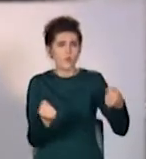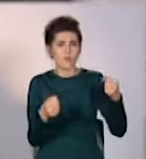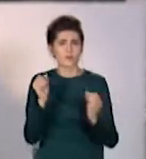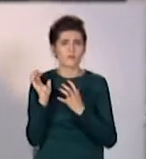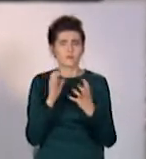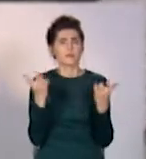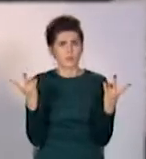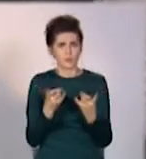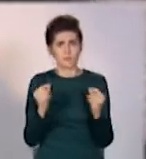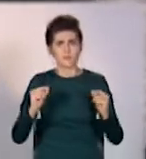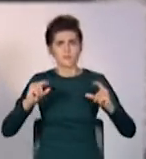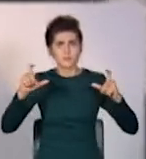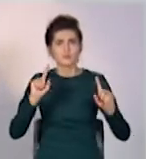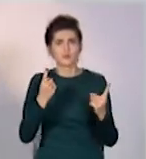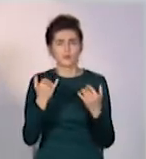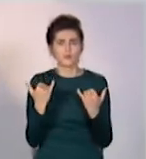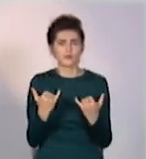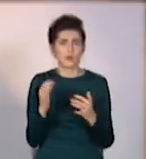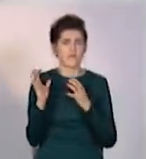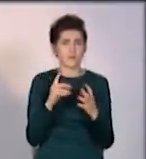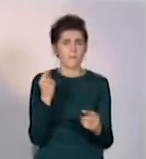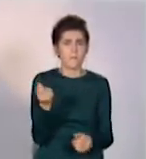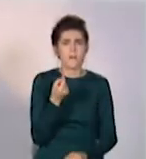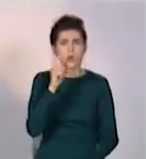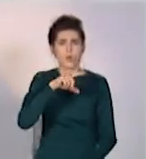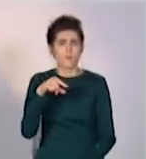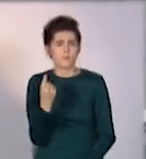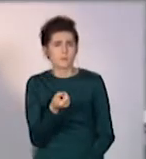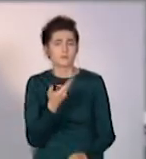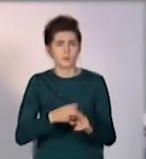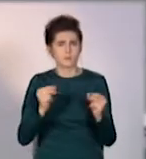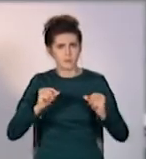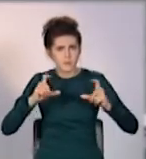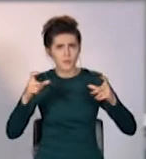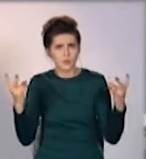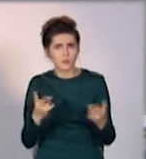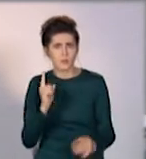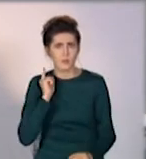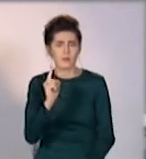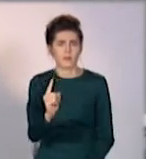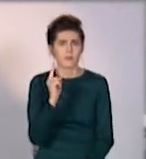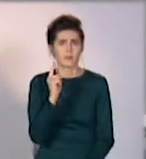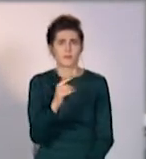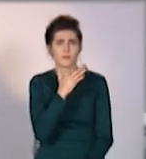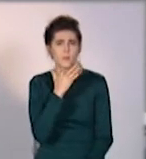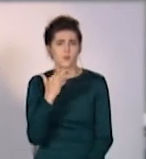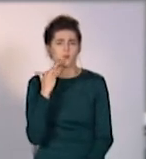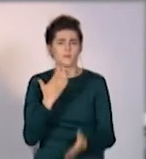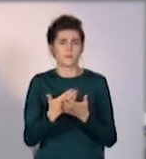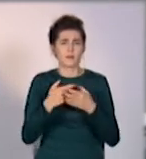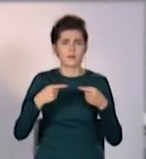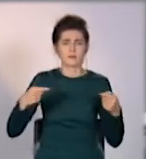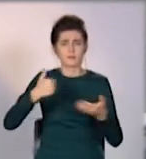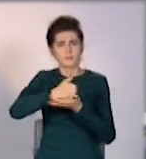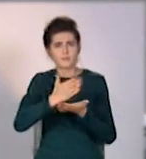збільшувати. Загруженість автобусів зараз маленька. Я думаю, впливає, тому що солярка скаче туди-сюди. Запчасті ростуть теж в